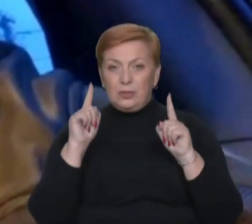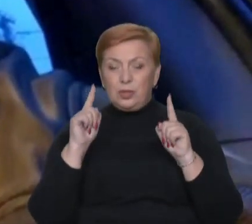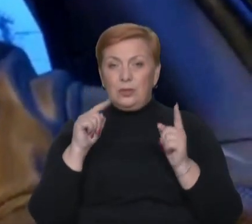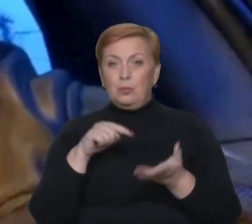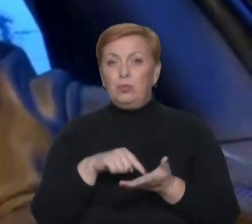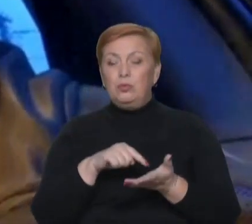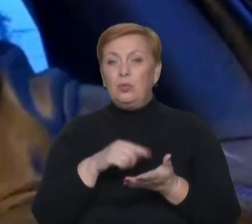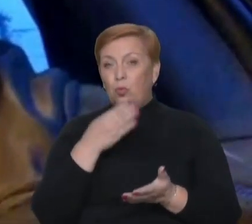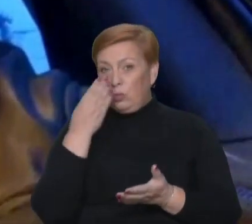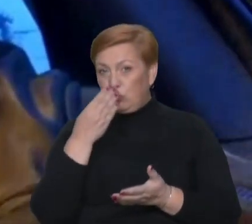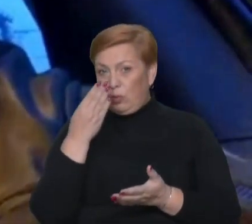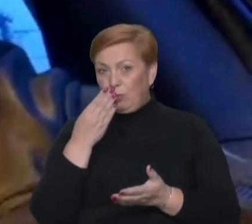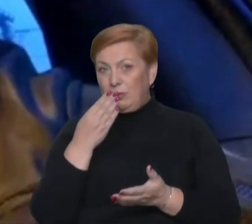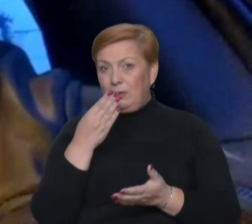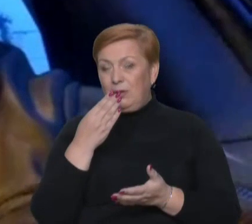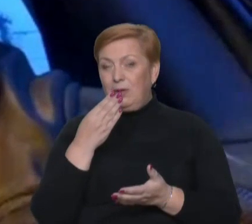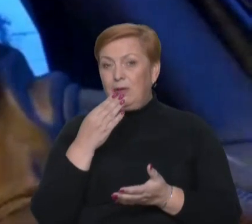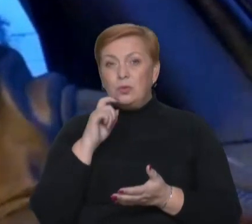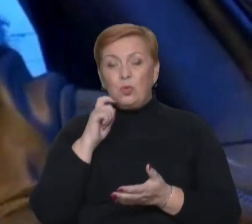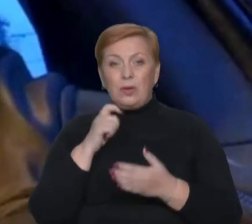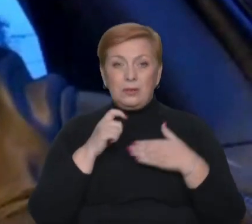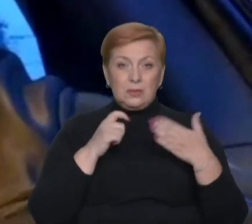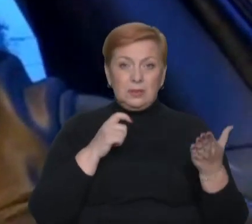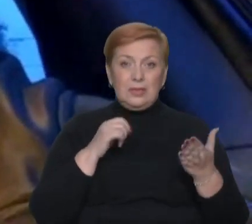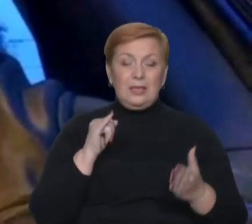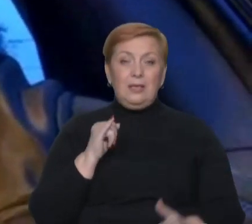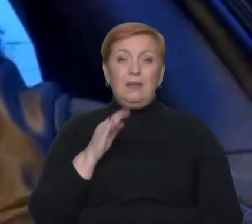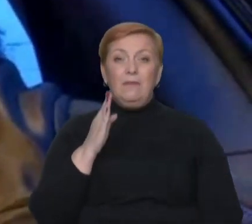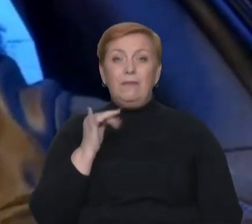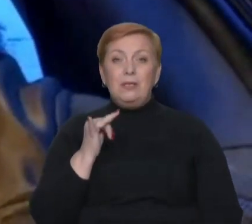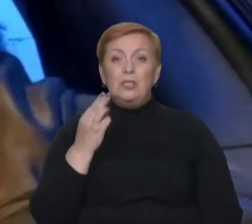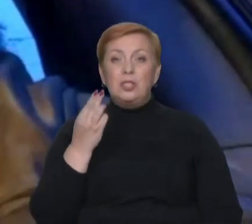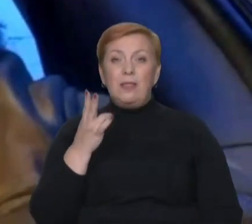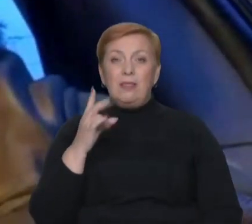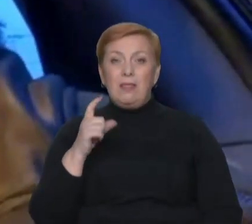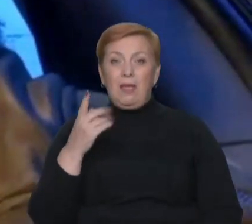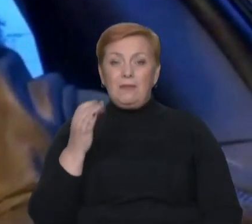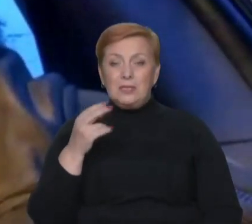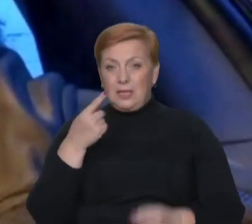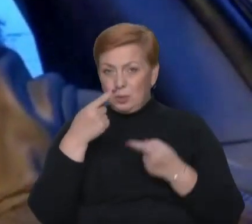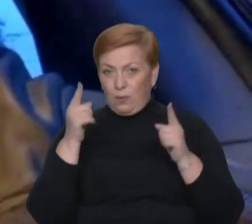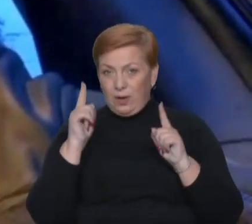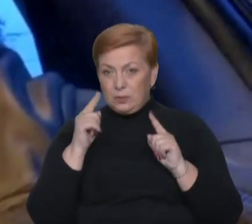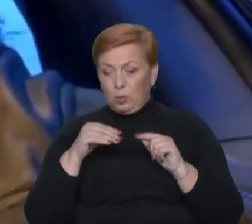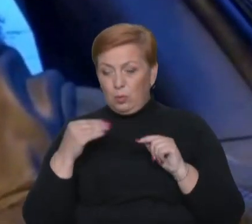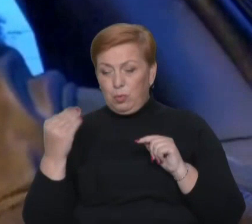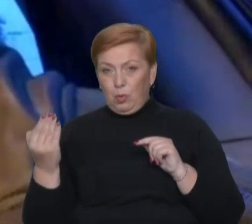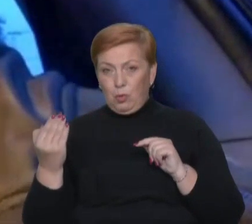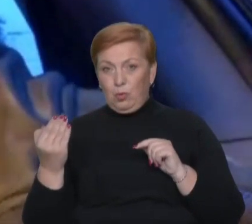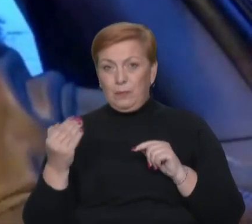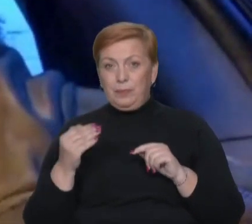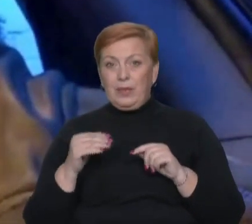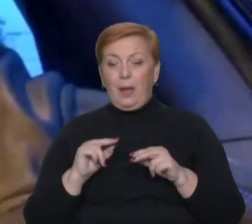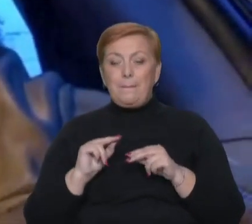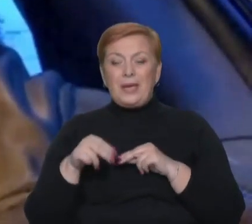пропуску Ужгорода з українського боку і вишнінімецьки Словацького боку перетнуло десь